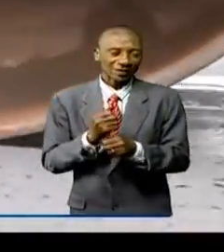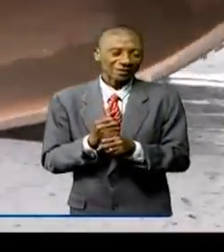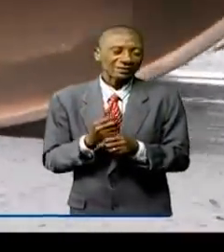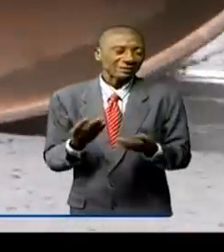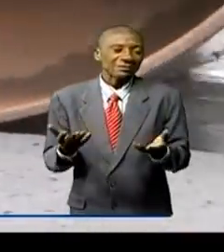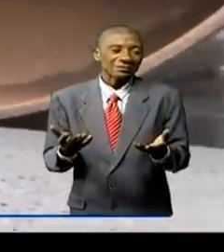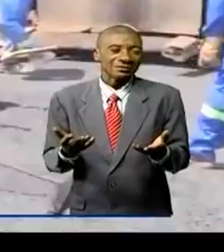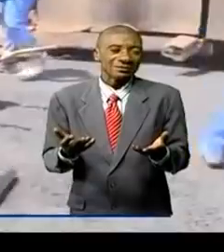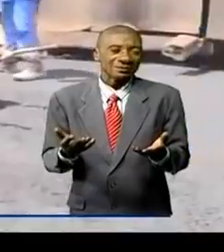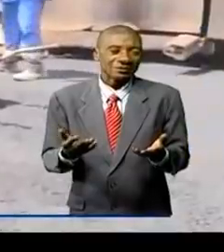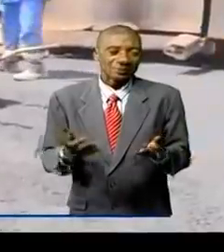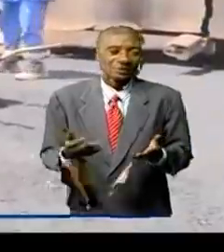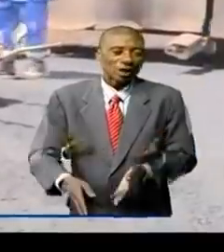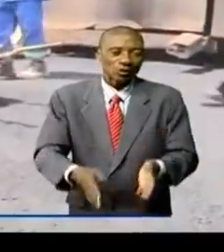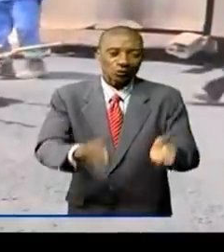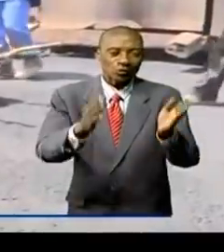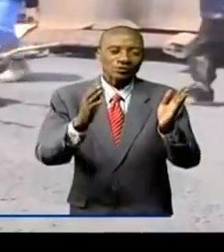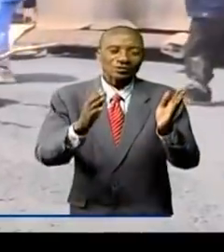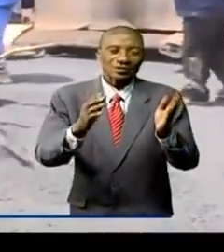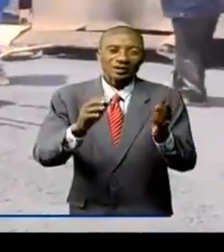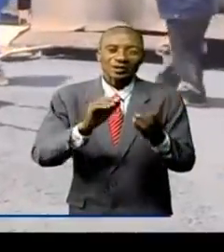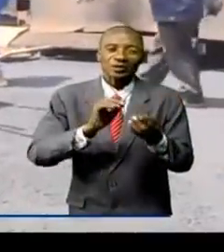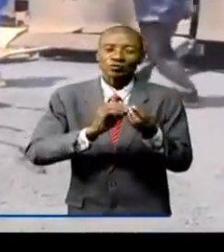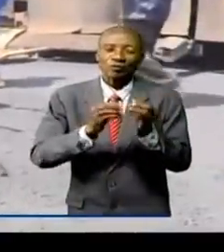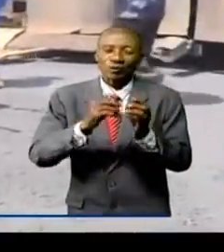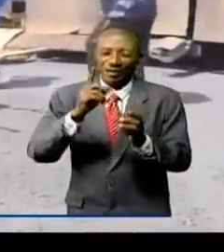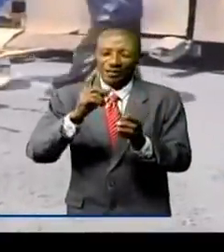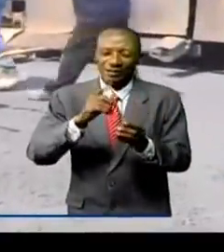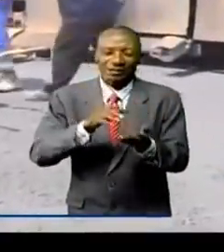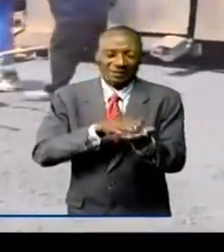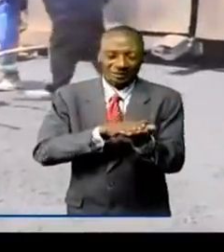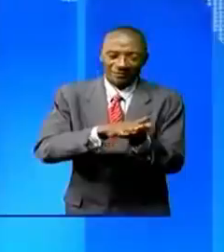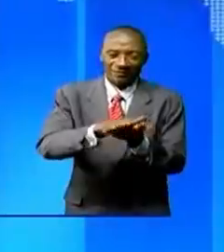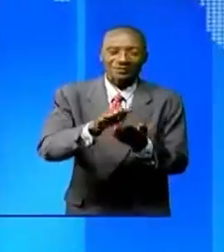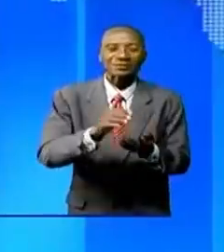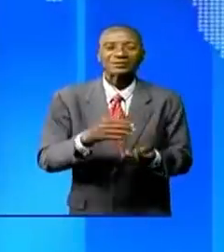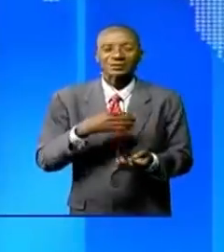de la route principale de Tenke, débouchant sur la nationale 39.